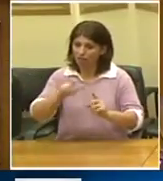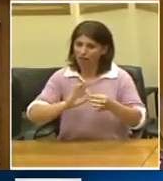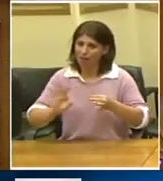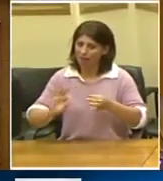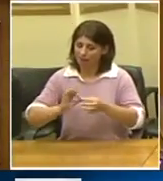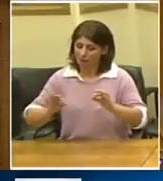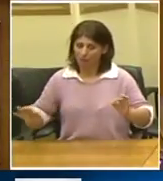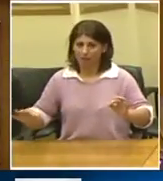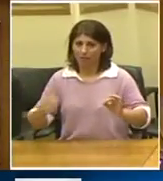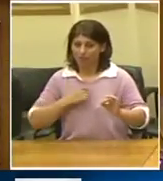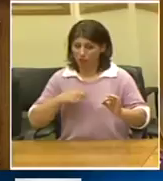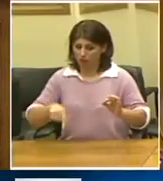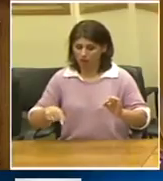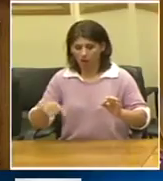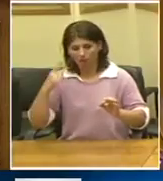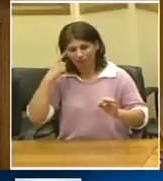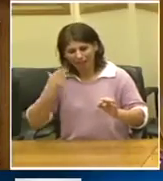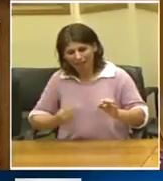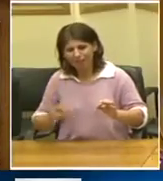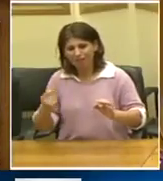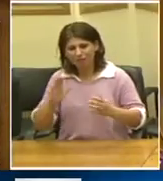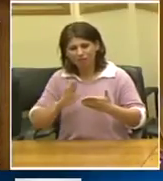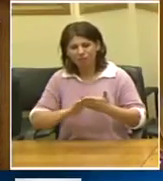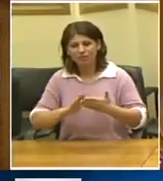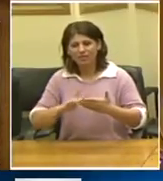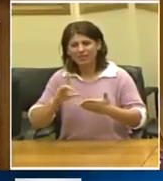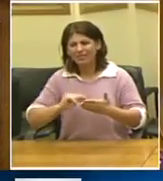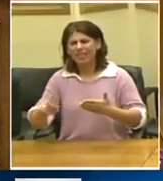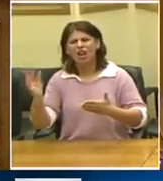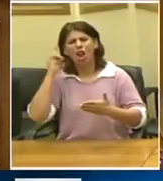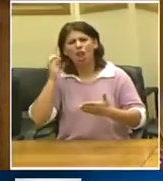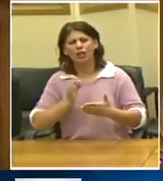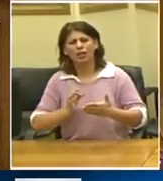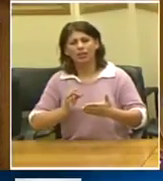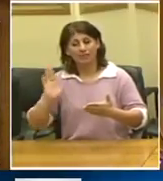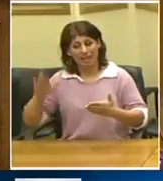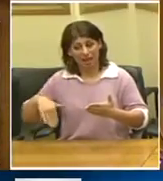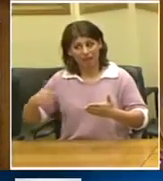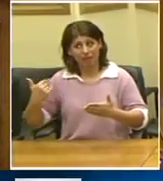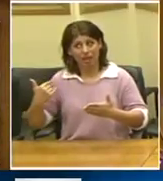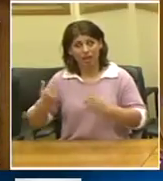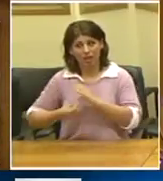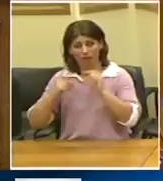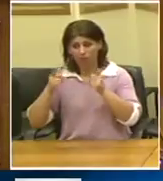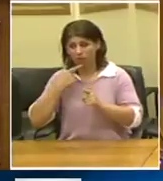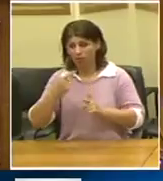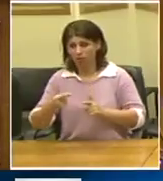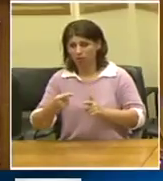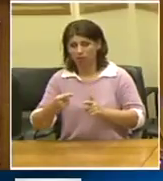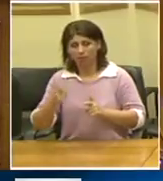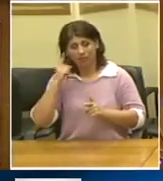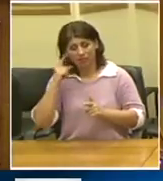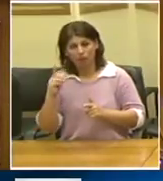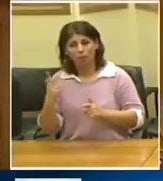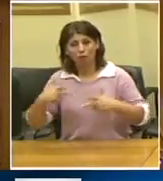Δυστυχώς, εδώ μέσα παραποιούνται και έννοιες που άπτονται απολύτως της κοινής λογικής. Εσχάτως, η Νέα Δημοκρατία διατυπώνει με την επιτάσσεως την άποψη ότι